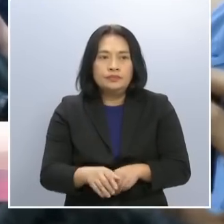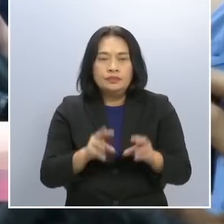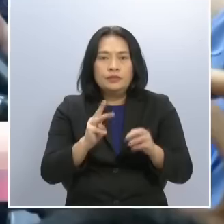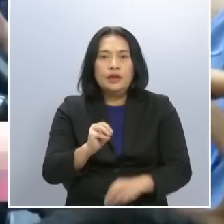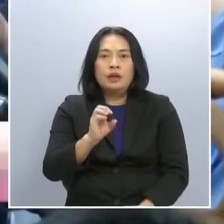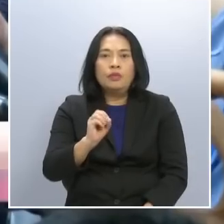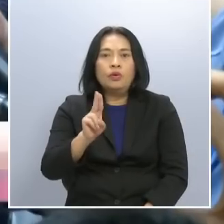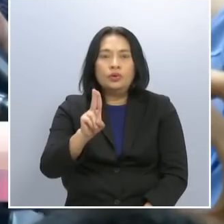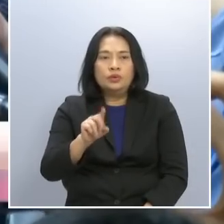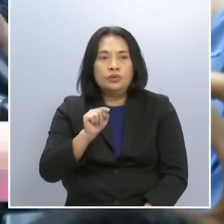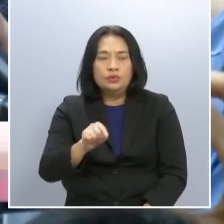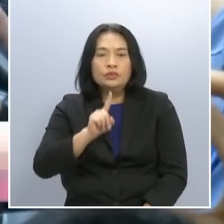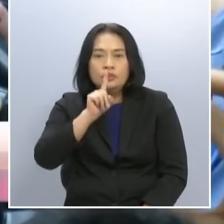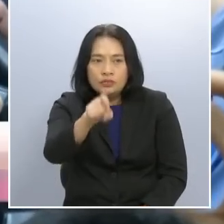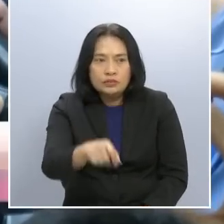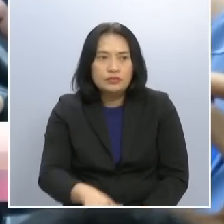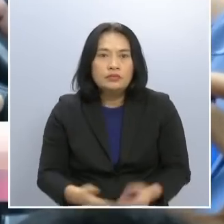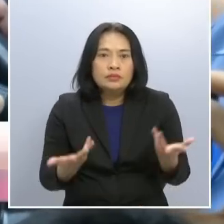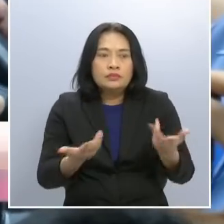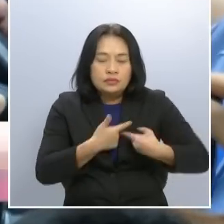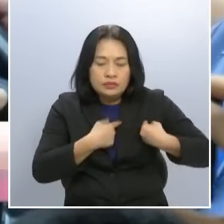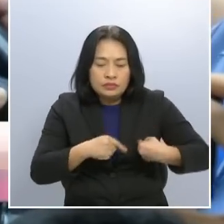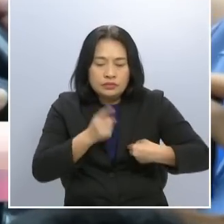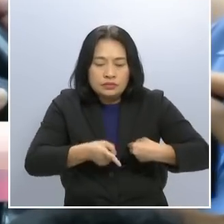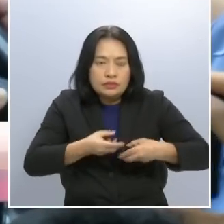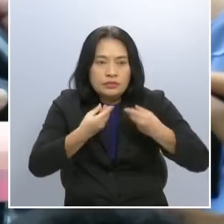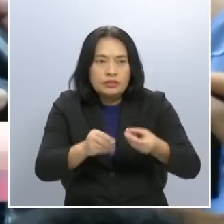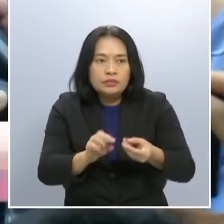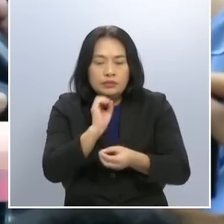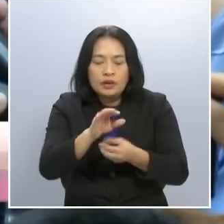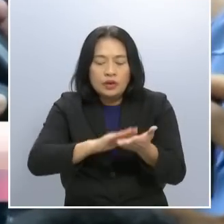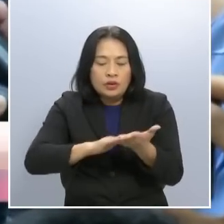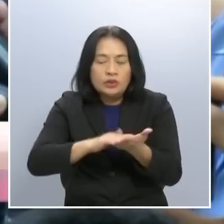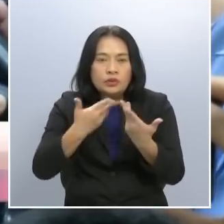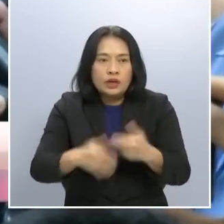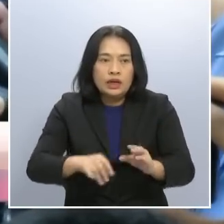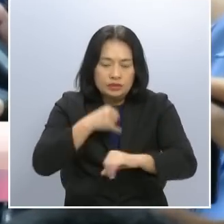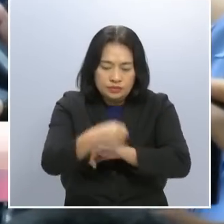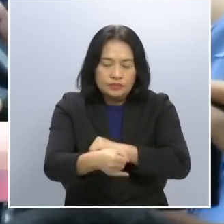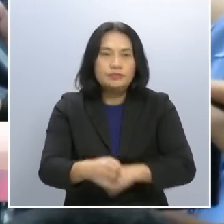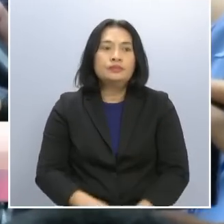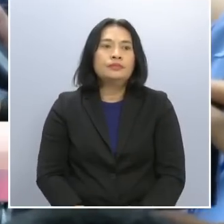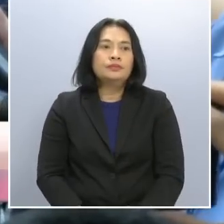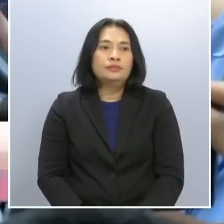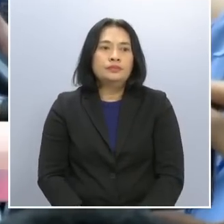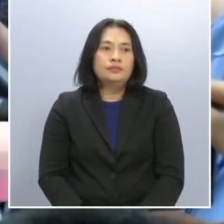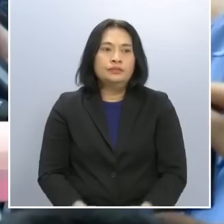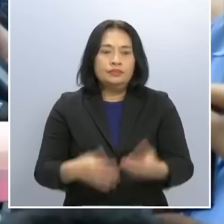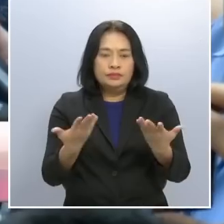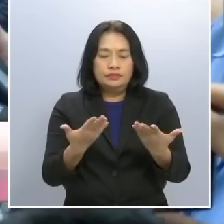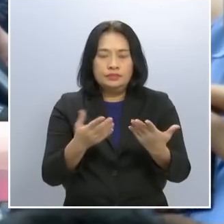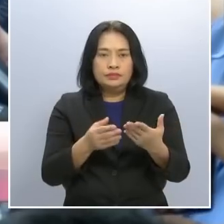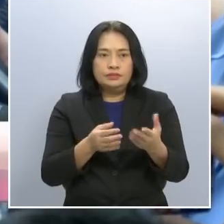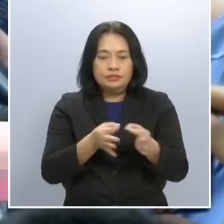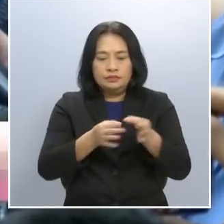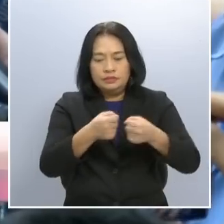กันคุณสิทธามีความจริงใจเหรอผมไม่ว่าแล้วก็ขอโทษกันแล้วจบไปแต่มาเล่นมุมที่จะขยายต่ออย่างผมว่ามัน